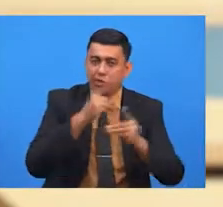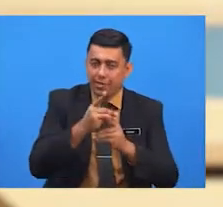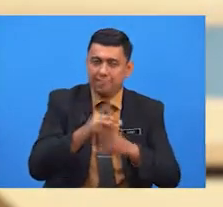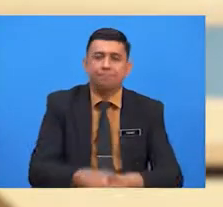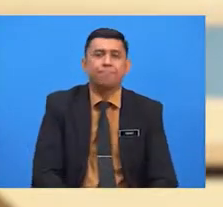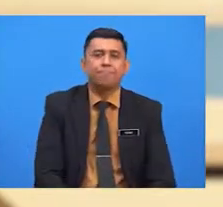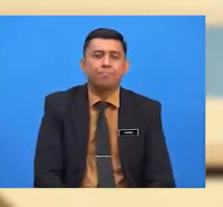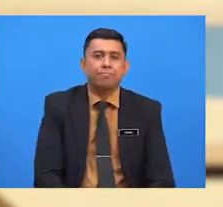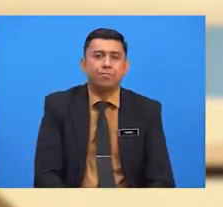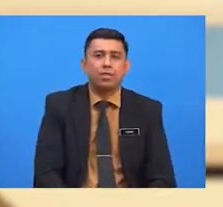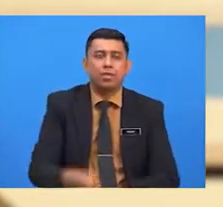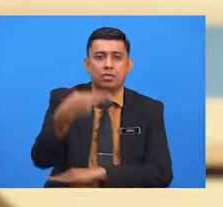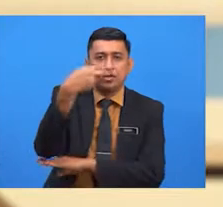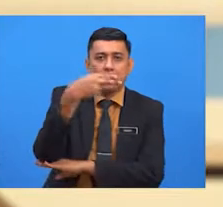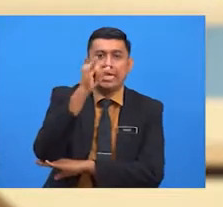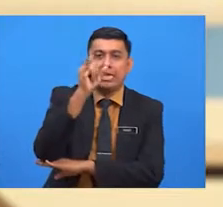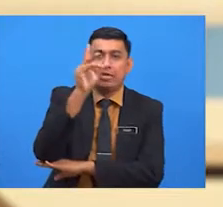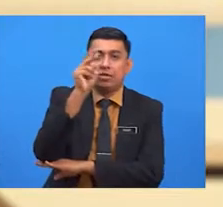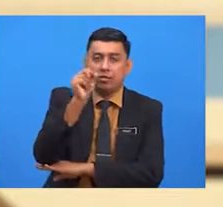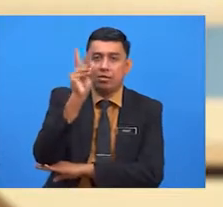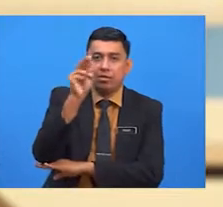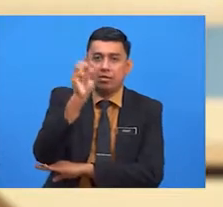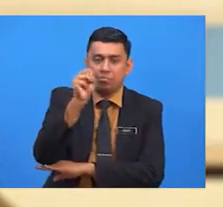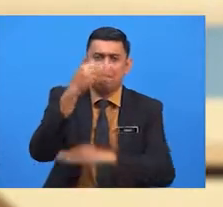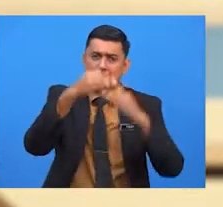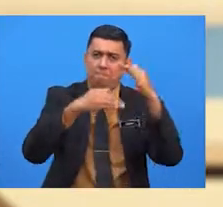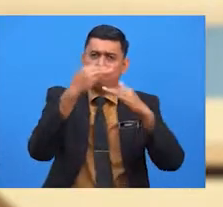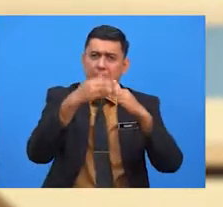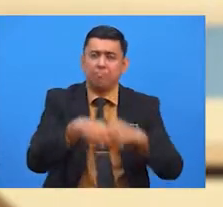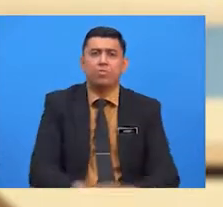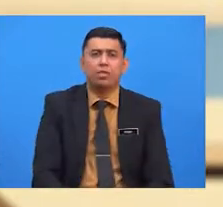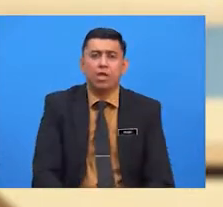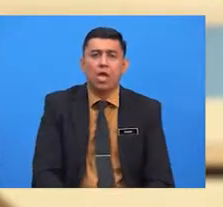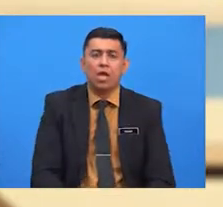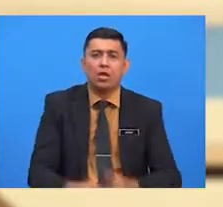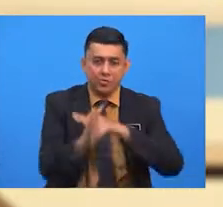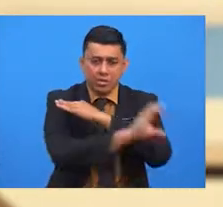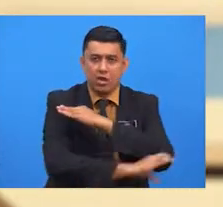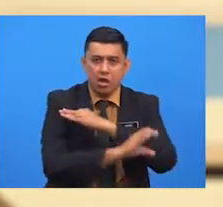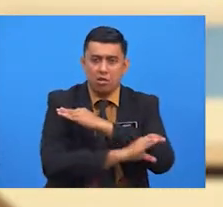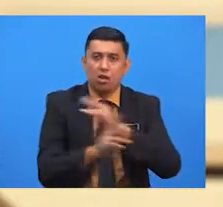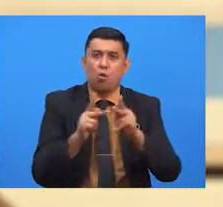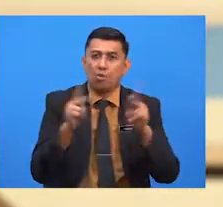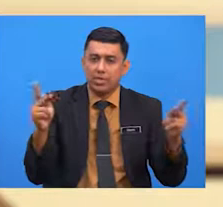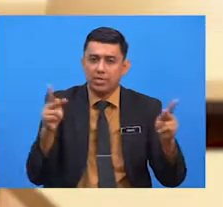Manakala tamadun Indus terkenal dengan pembinaan negara kota